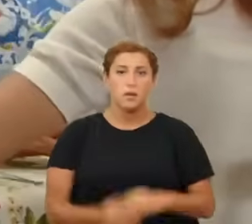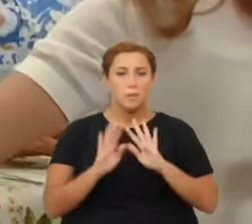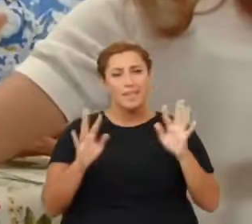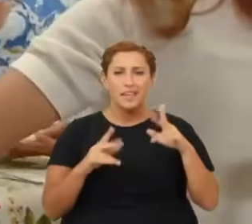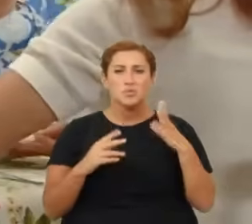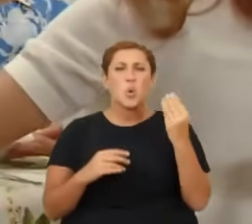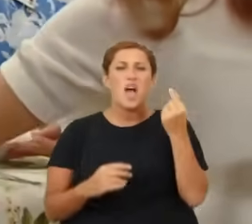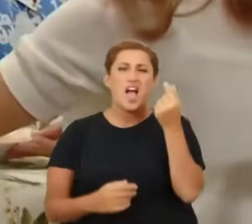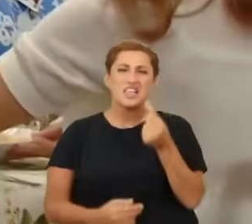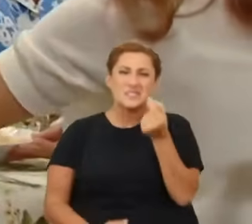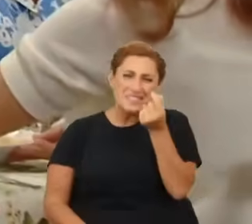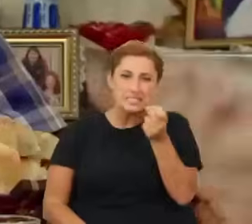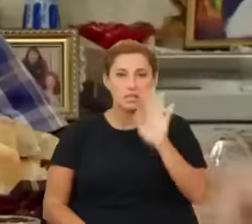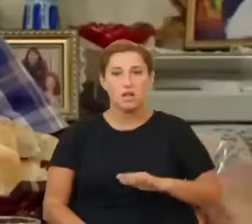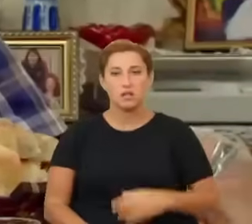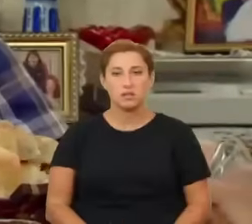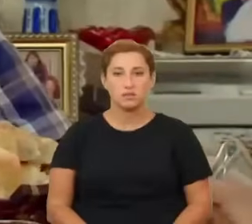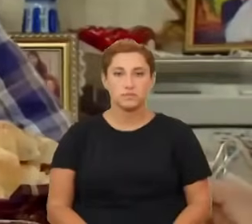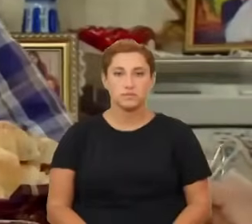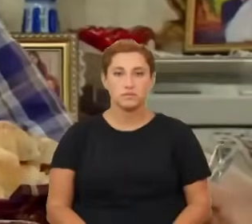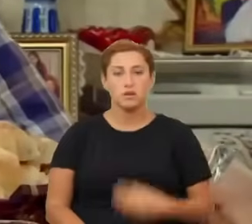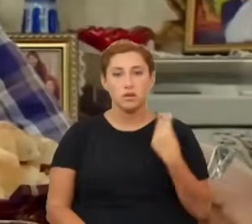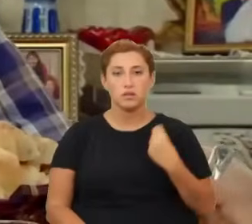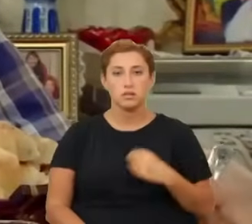Bitti gibi, çok az kaldı. Çok az kaldı.